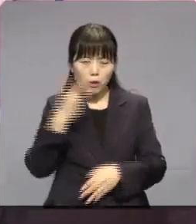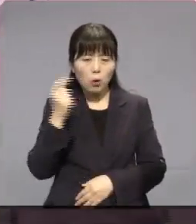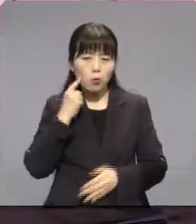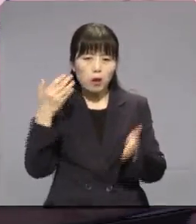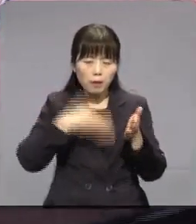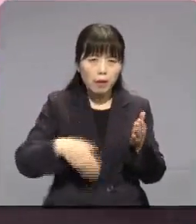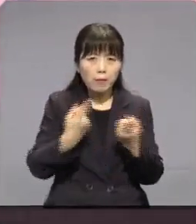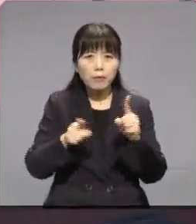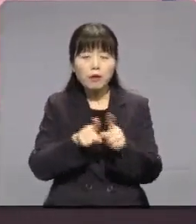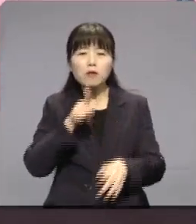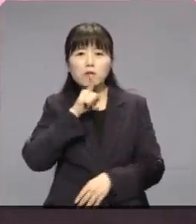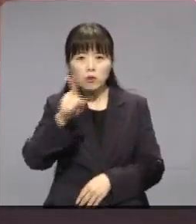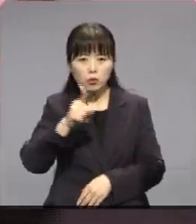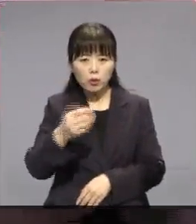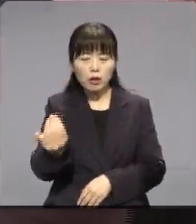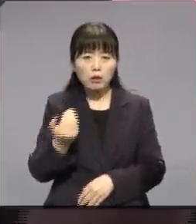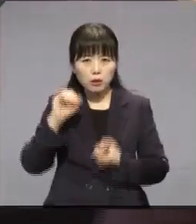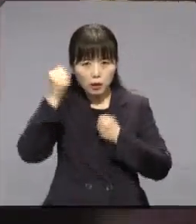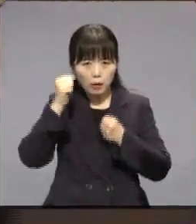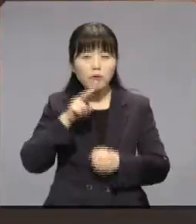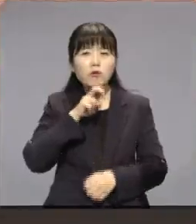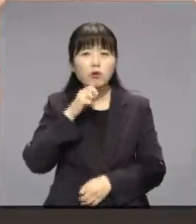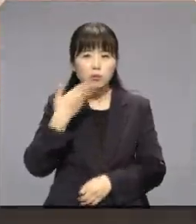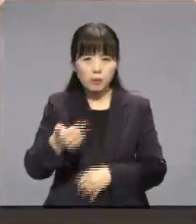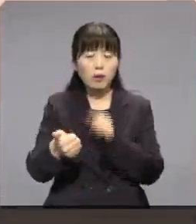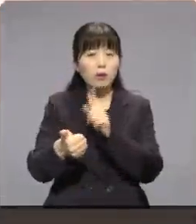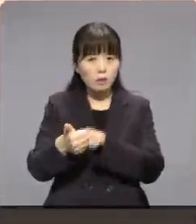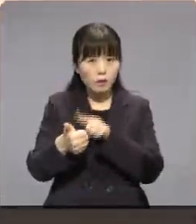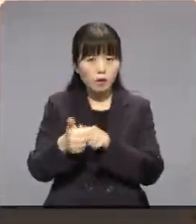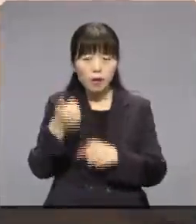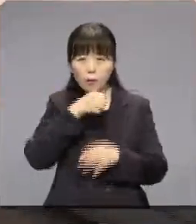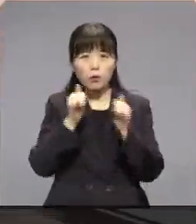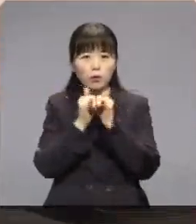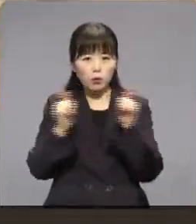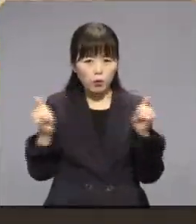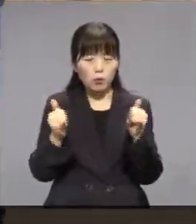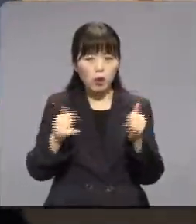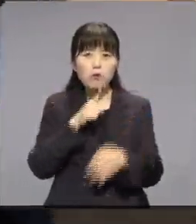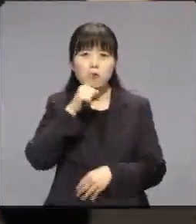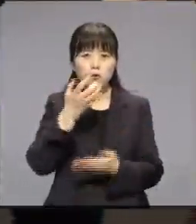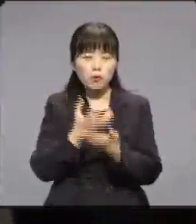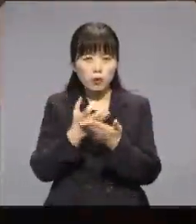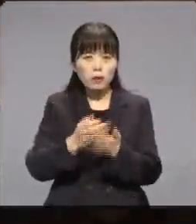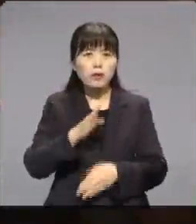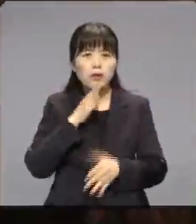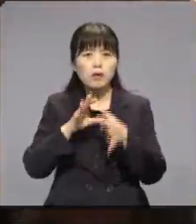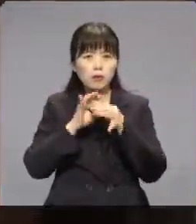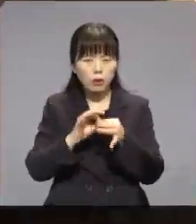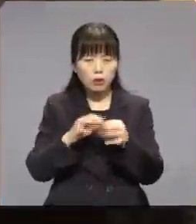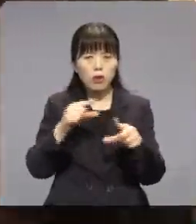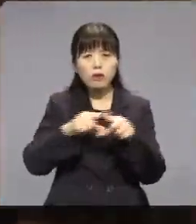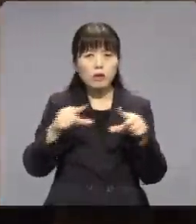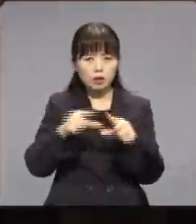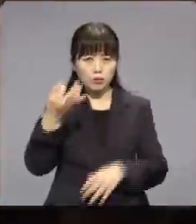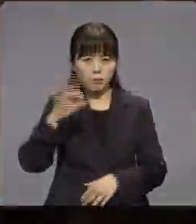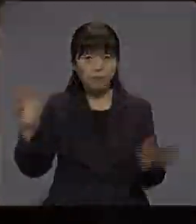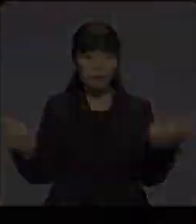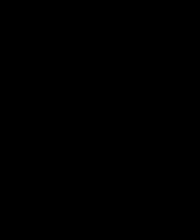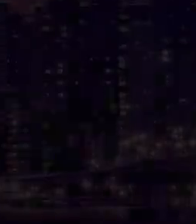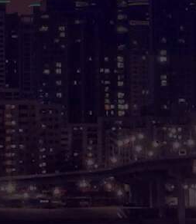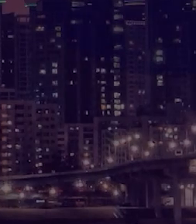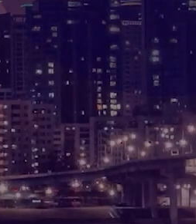등의 혐의로 함께 기소된 전직 영화배우 29살 BC 변호인은 공소장의 사실관계를 대체로